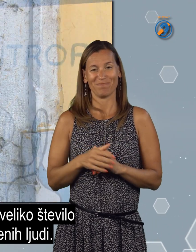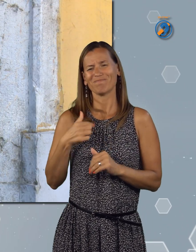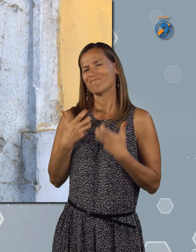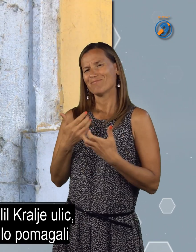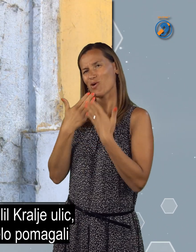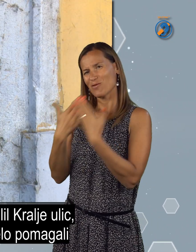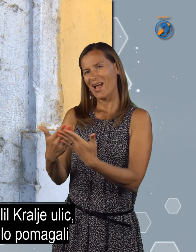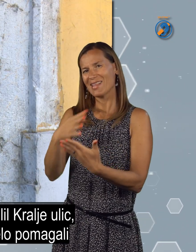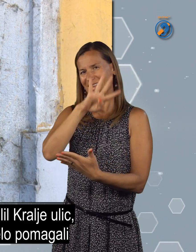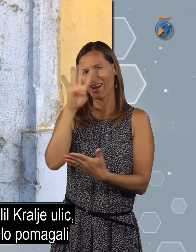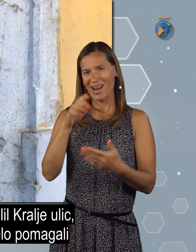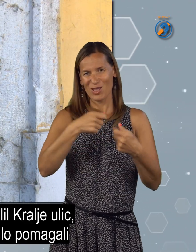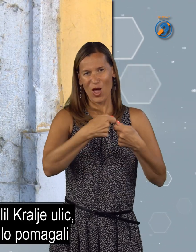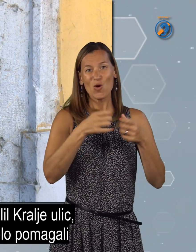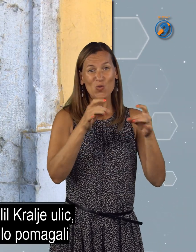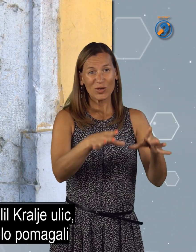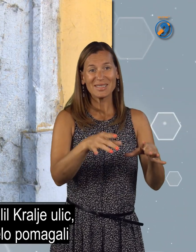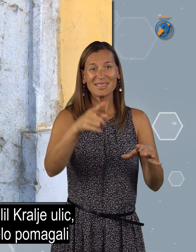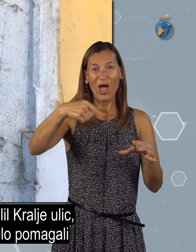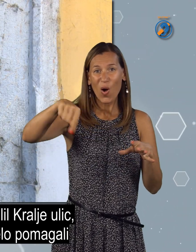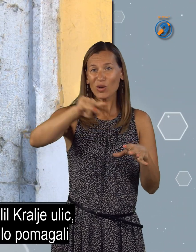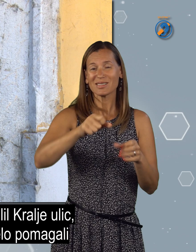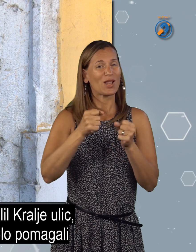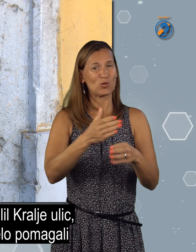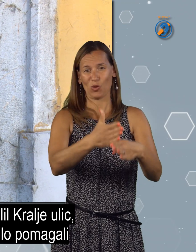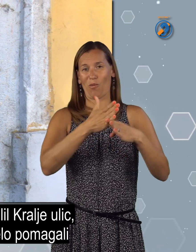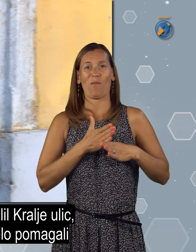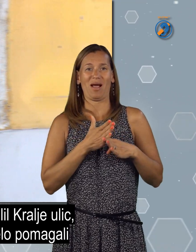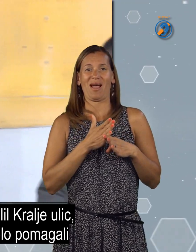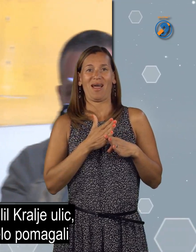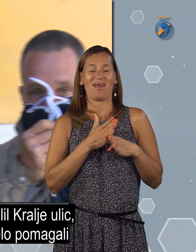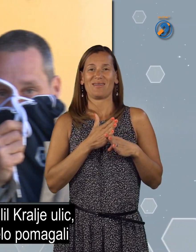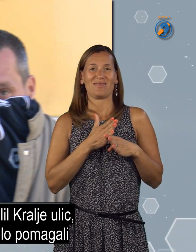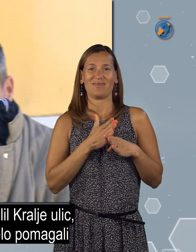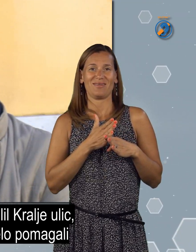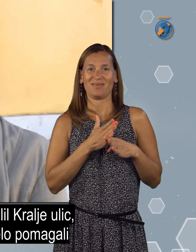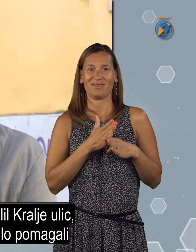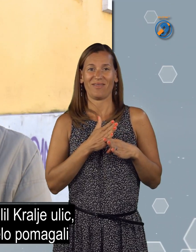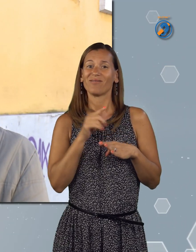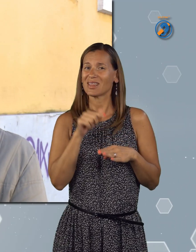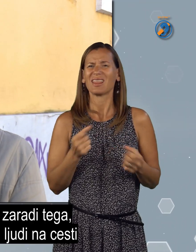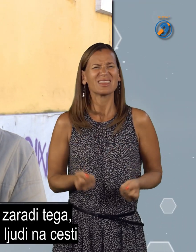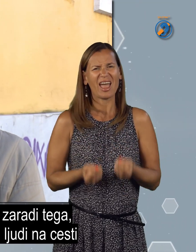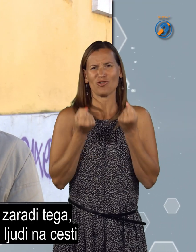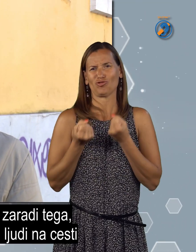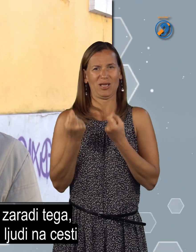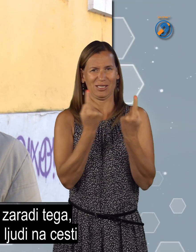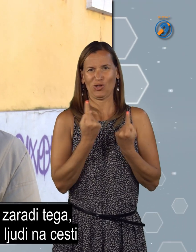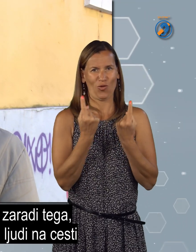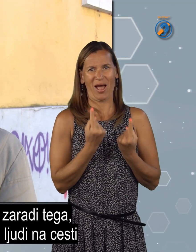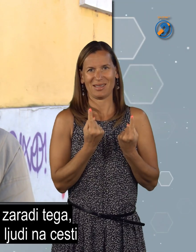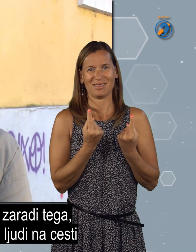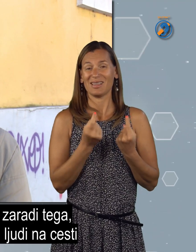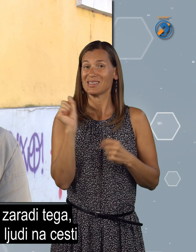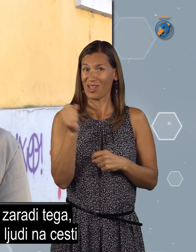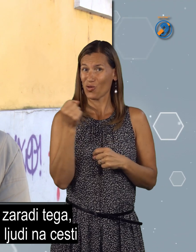ljudi. Jaz bi zelo pohvalil Kralje ulice, ker so res, kar se tega tiče, so nam zelo pomagali